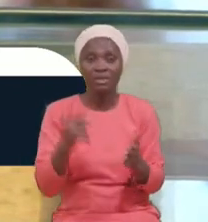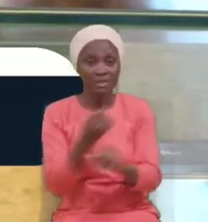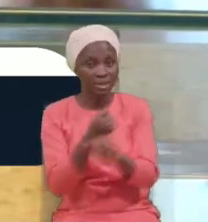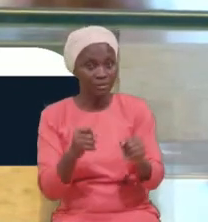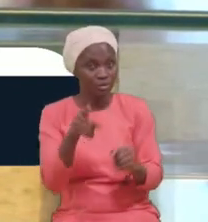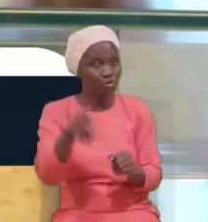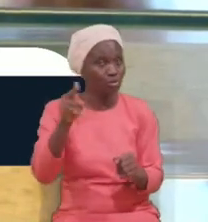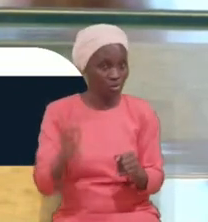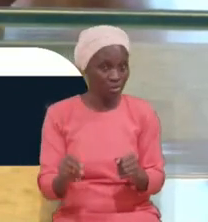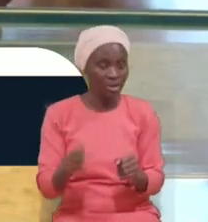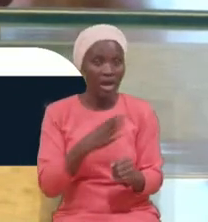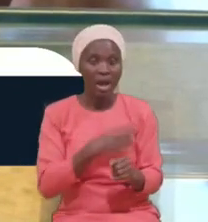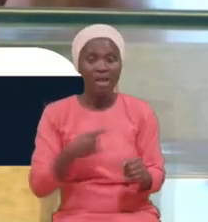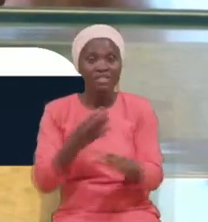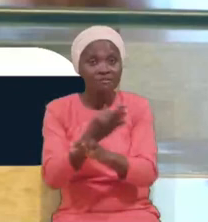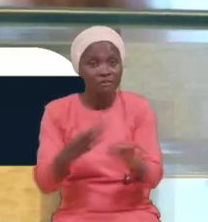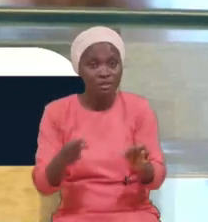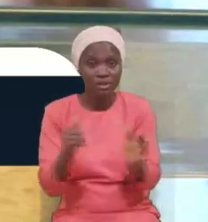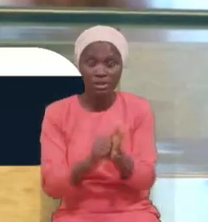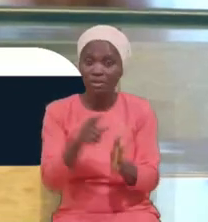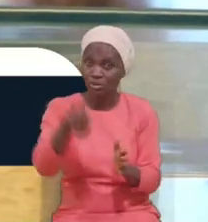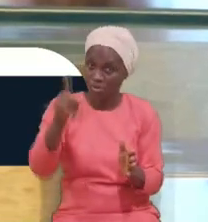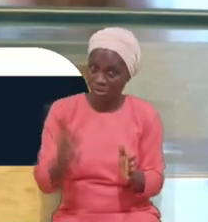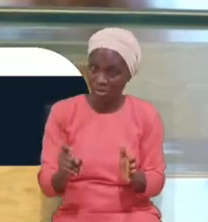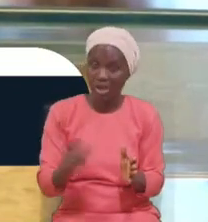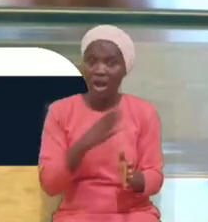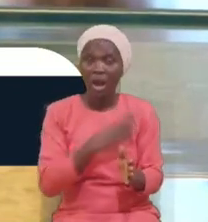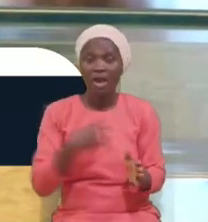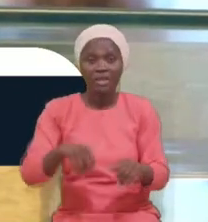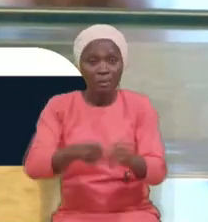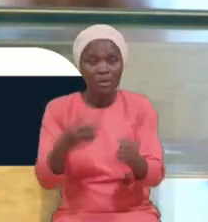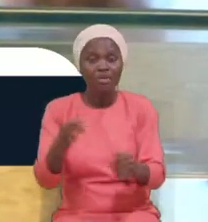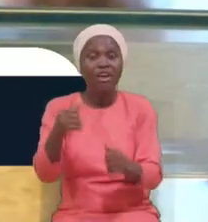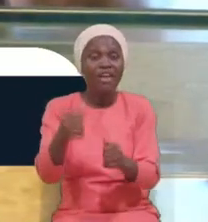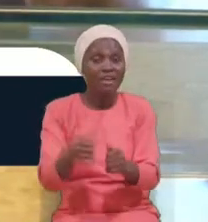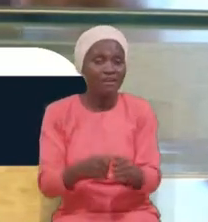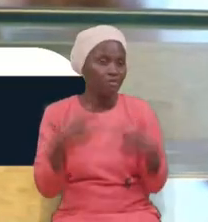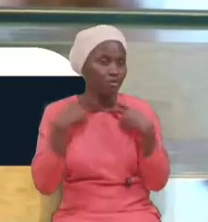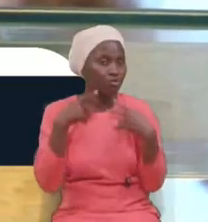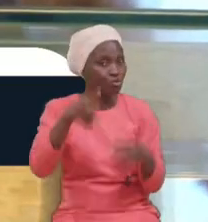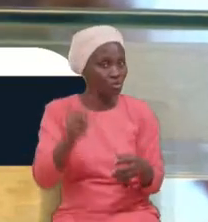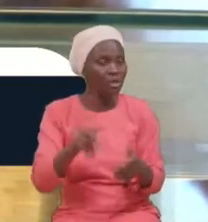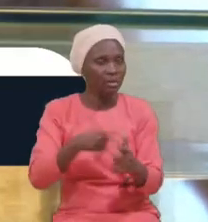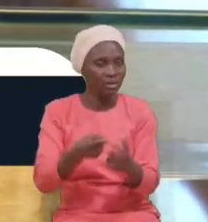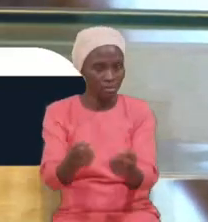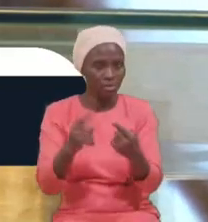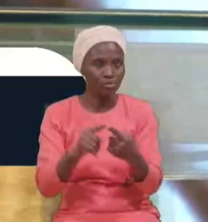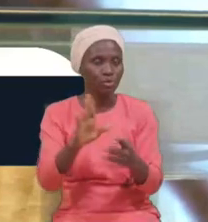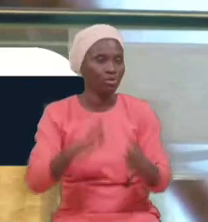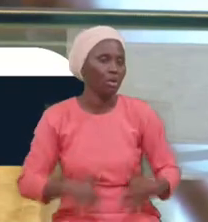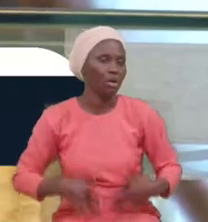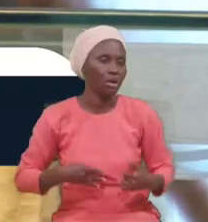vous avez besoin, le salut dont vous avez besoin, et la liberté dont vous avez besoin, le brisement de tout joug, alors vous sera